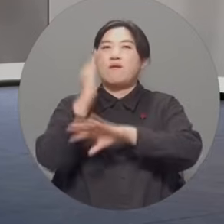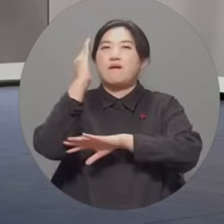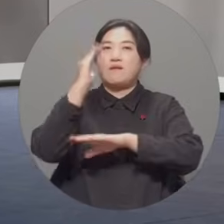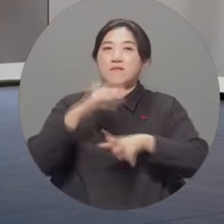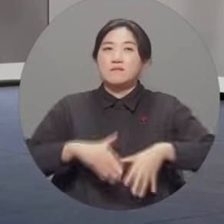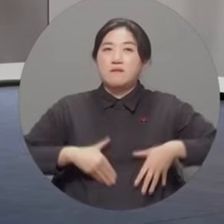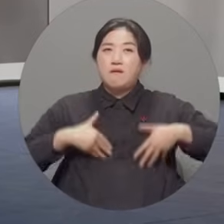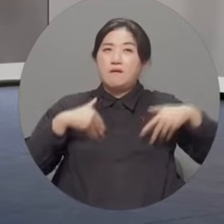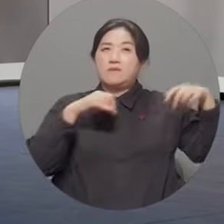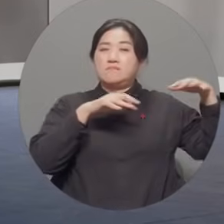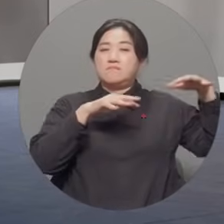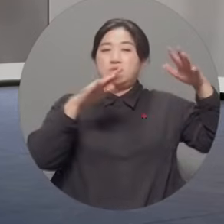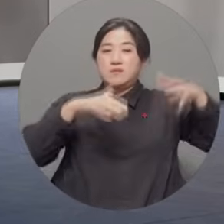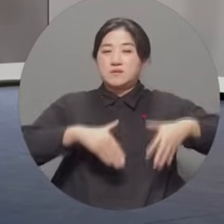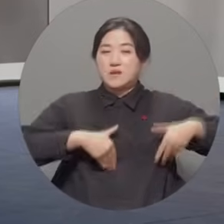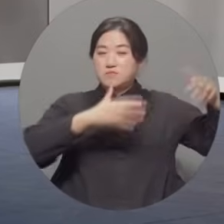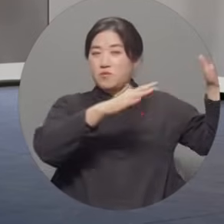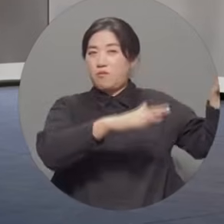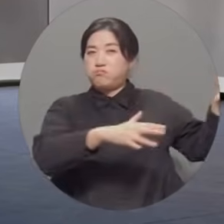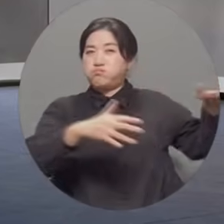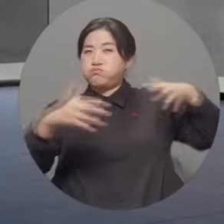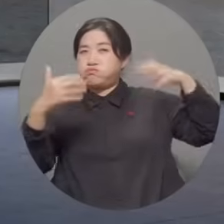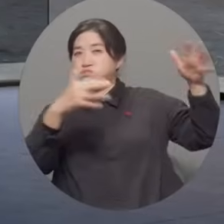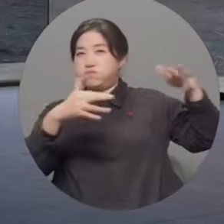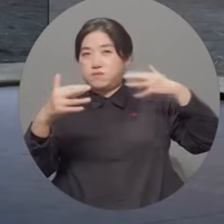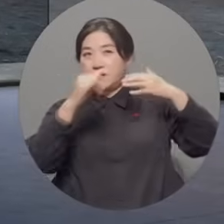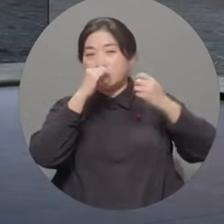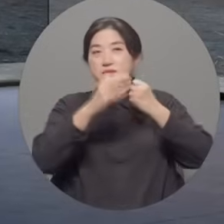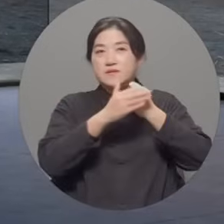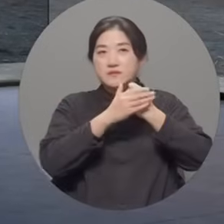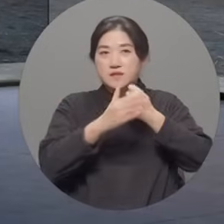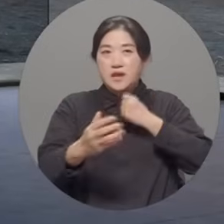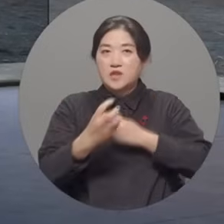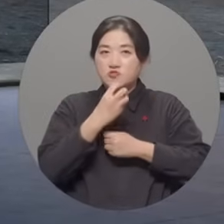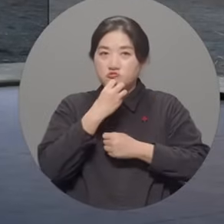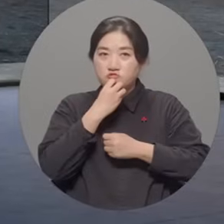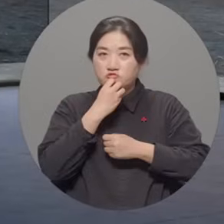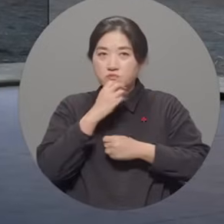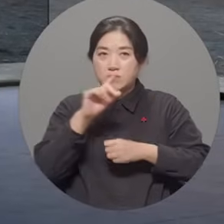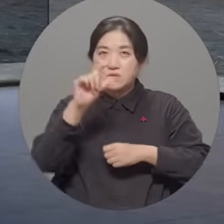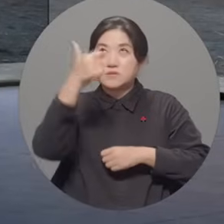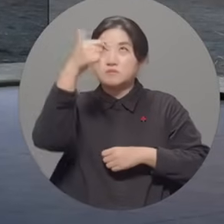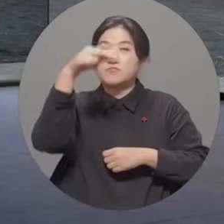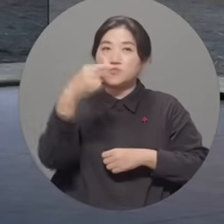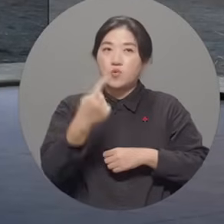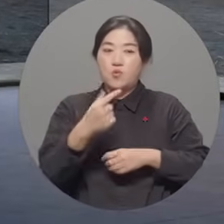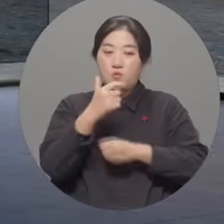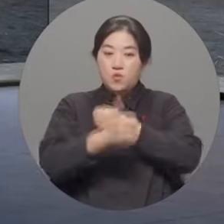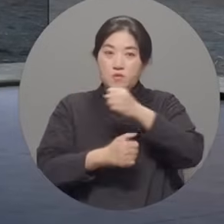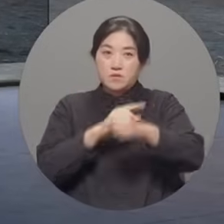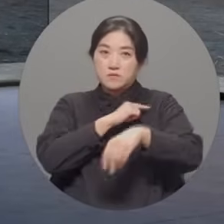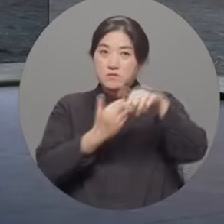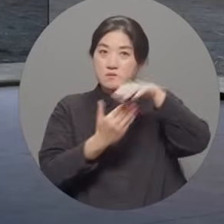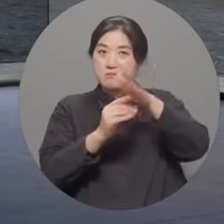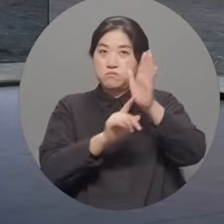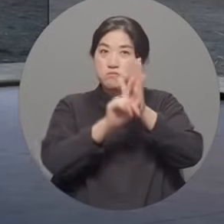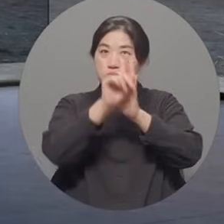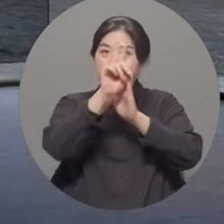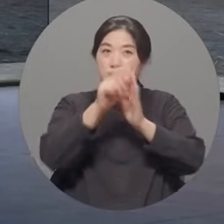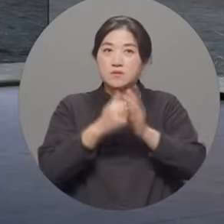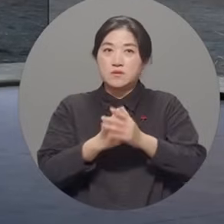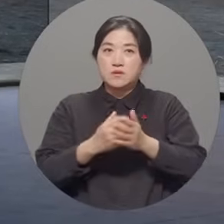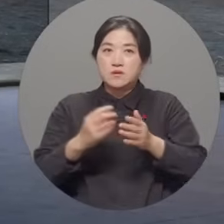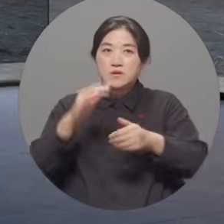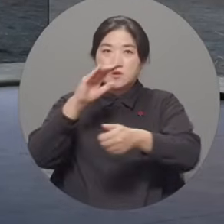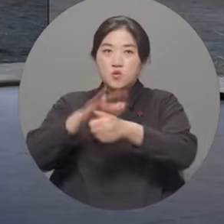공기를 머금은 남서풍이 강하게 유입되고 있기 때문인데요. 서울의 경우 16도로 55년 만에 최고 기온이 예상되고